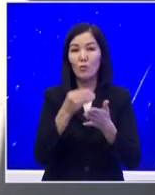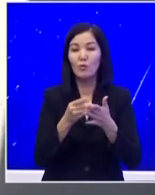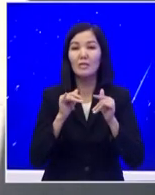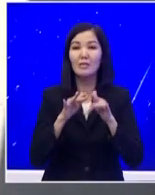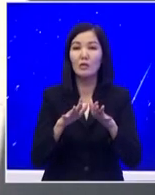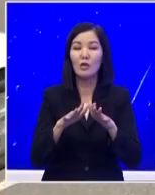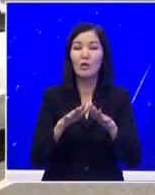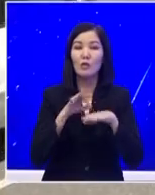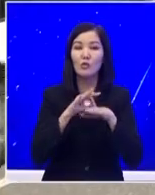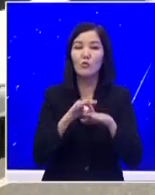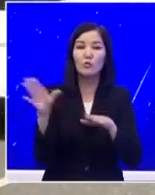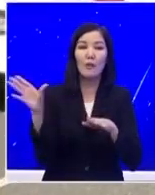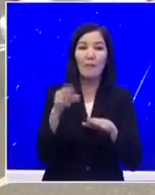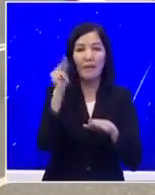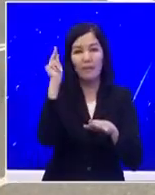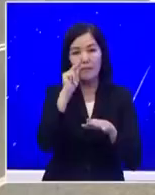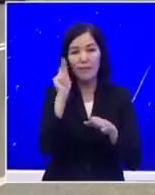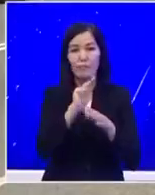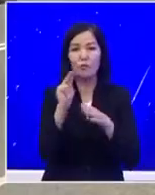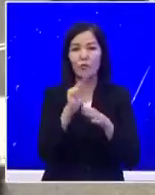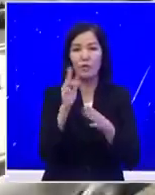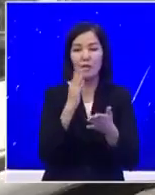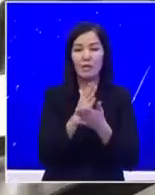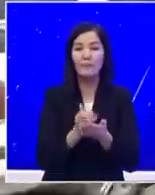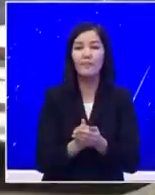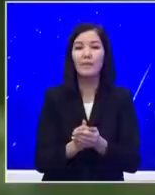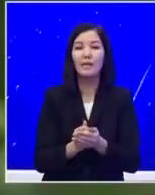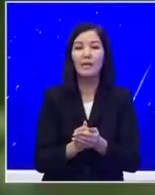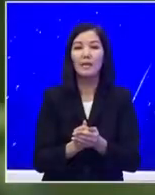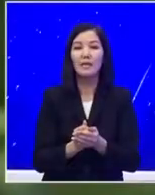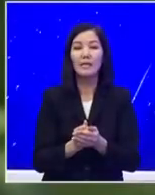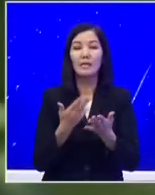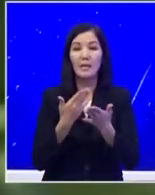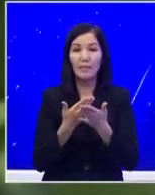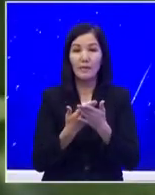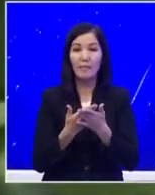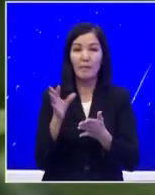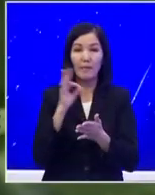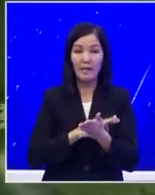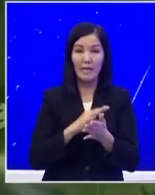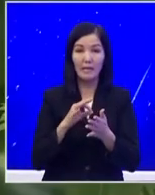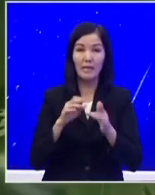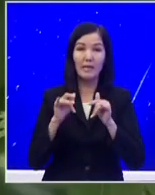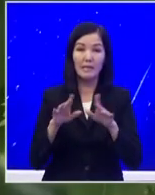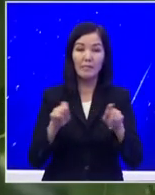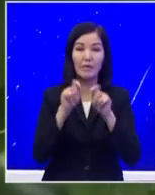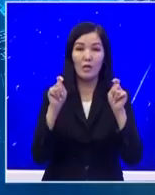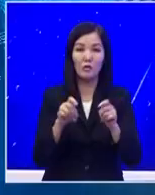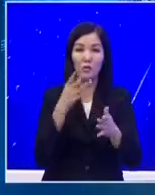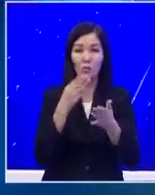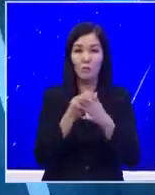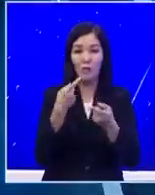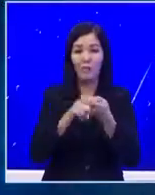жүргізуге қажетті барлық білім-білік дағдыларына баулиды. Әрі қарай кәдеге жарату әркімнің өз іскерлігіне